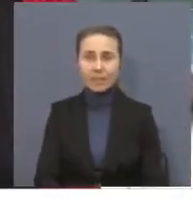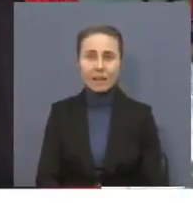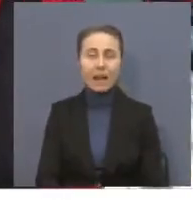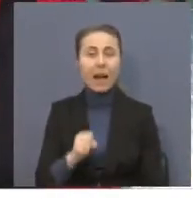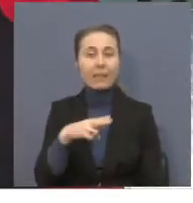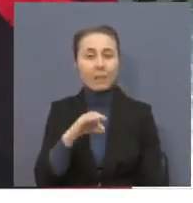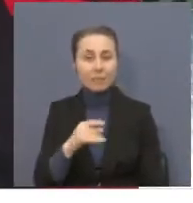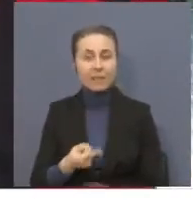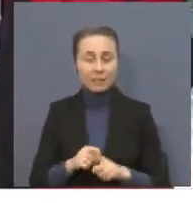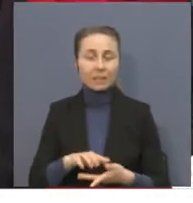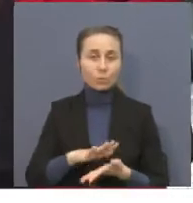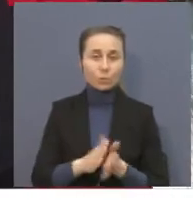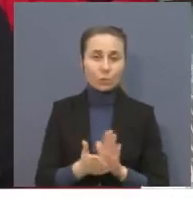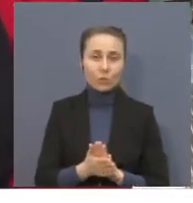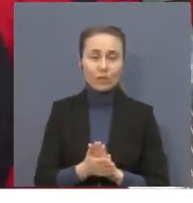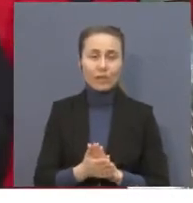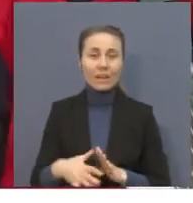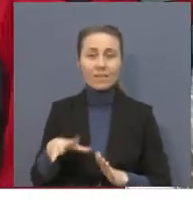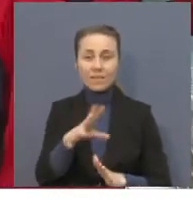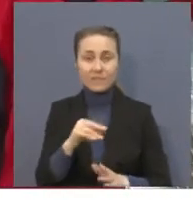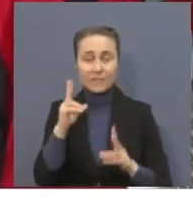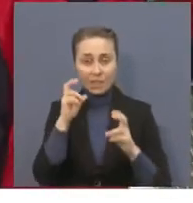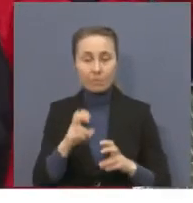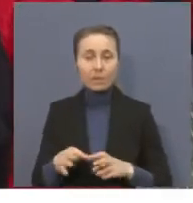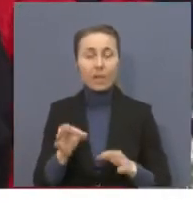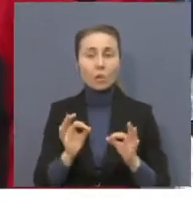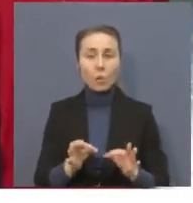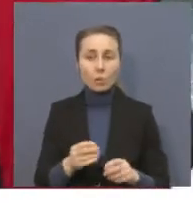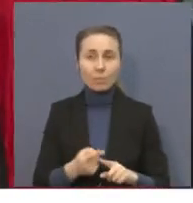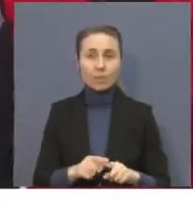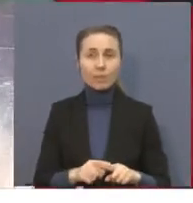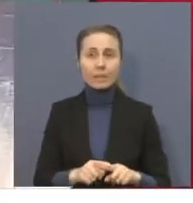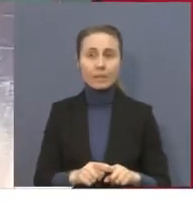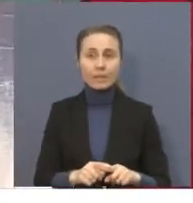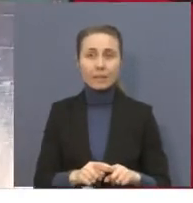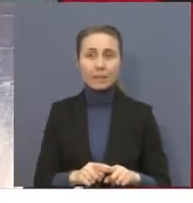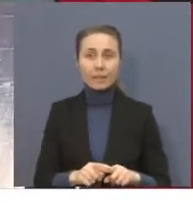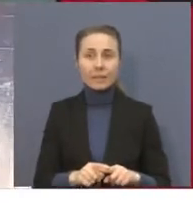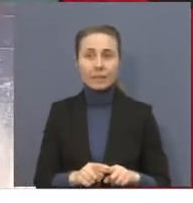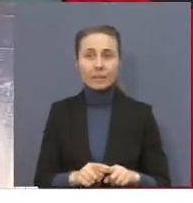этим условиям, все соблюдая все нормы, как